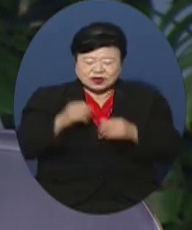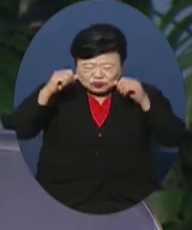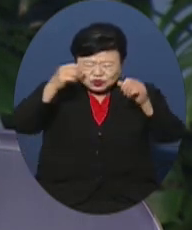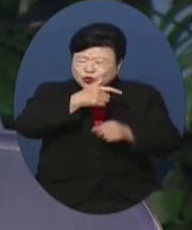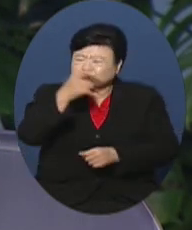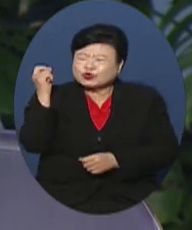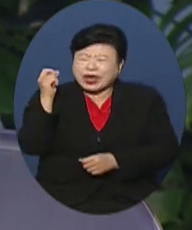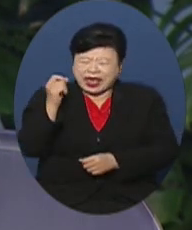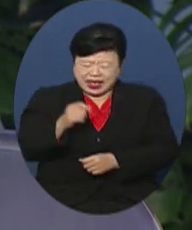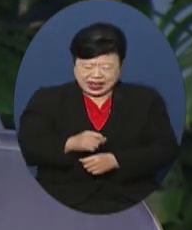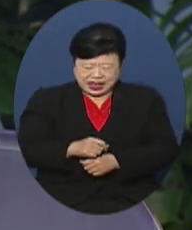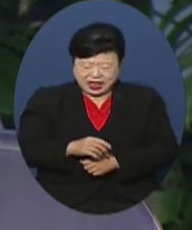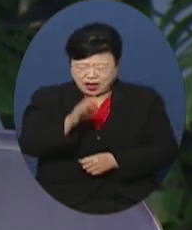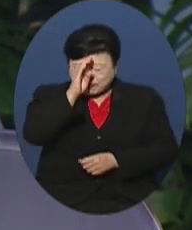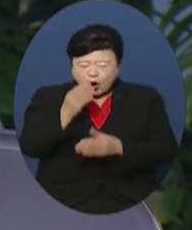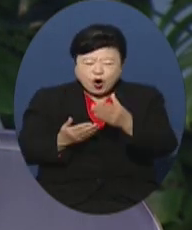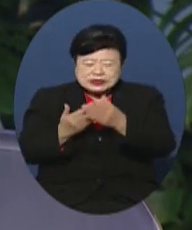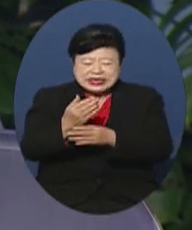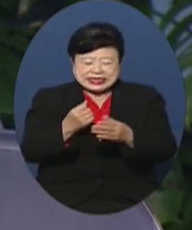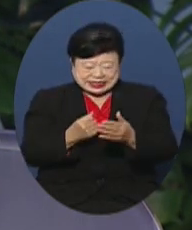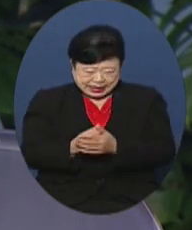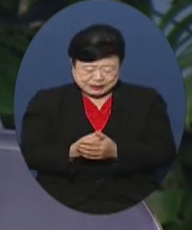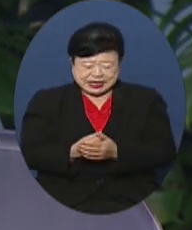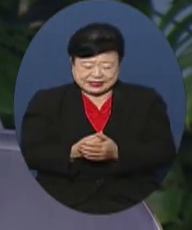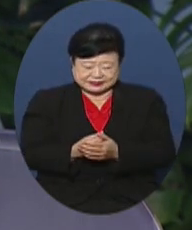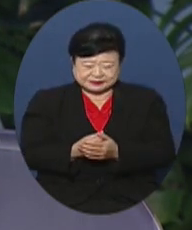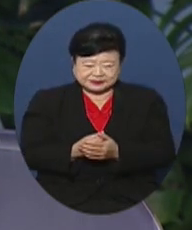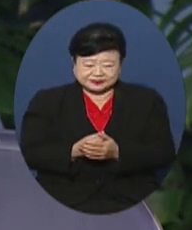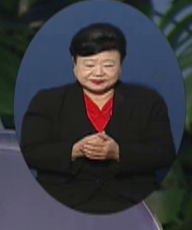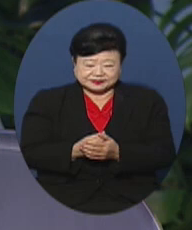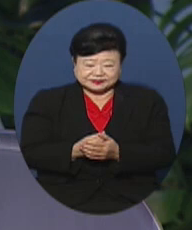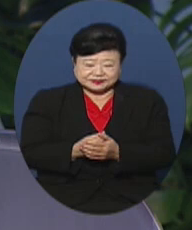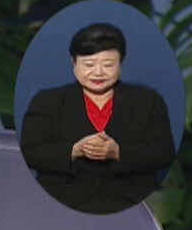부족으로 병이 생기기 쉽습니다.